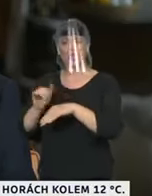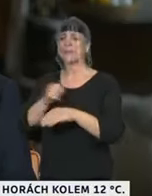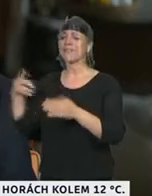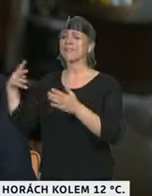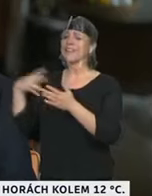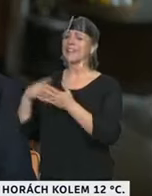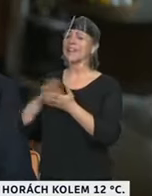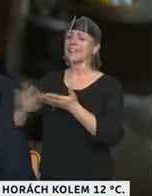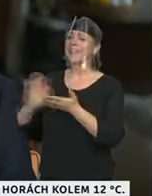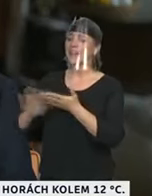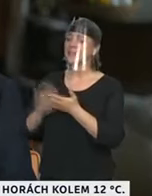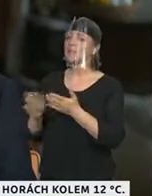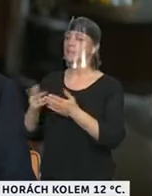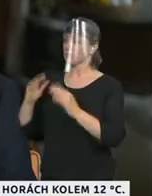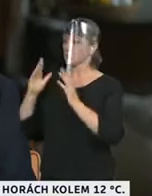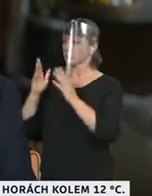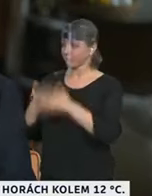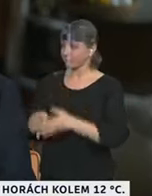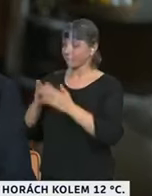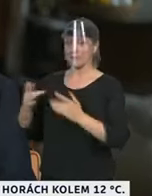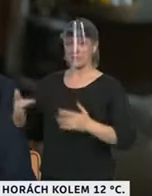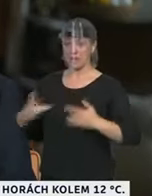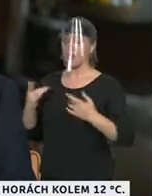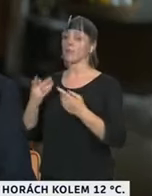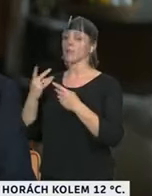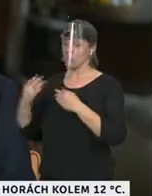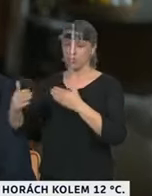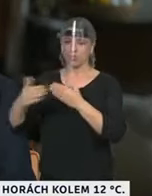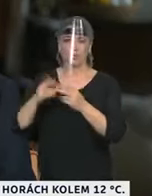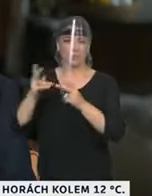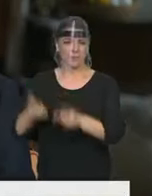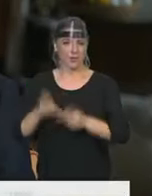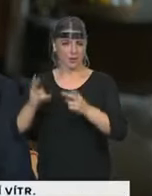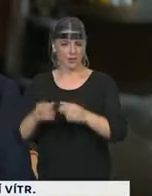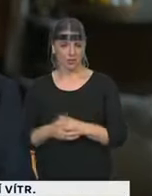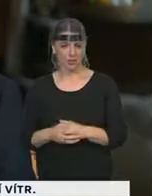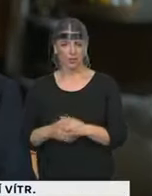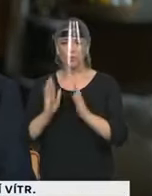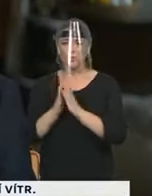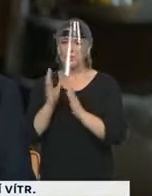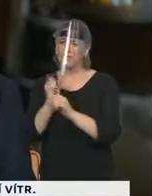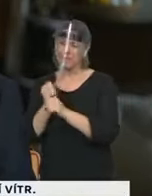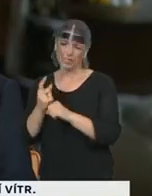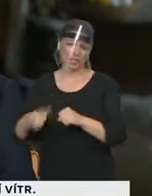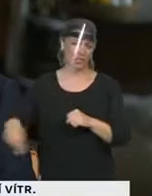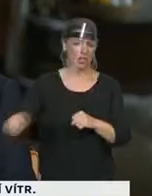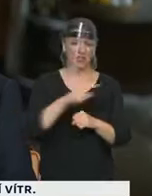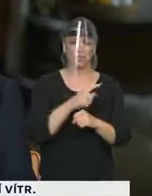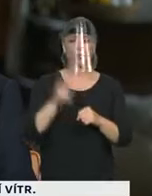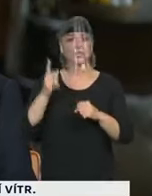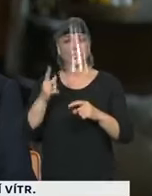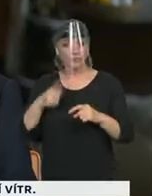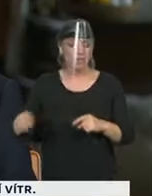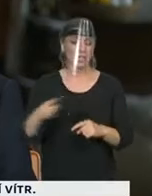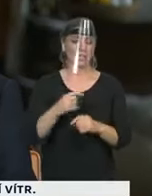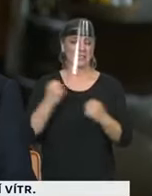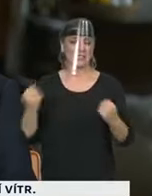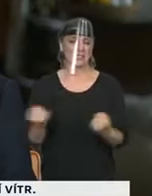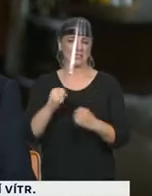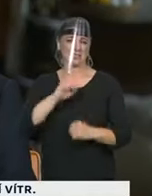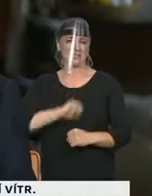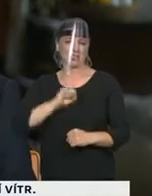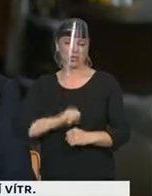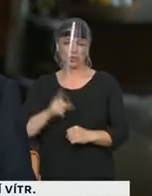můžeme. Proto bych vás rád všechny znovu vyzval, abyste ještě vydrželi. Musíme. Vstupujeme teď do